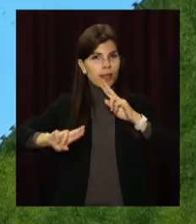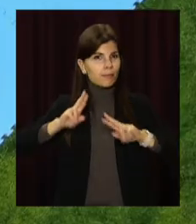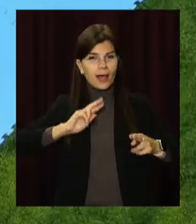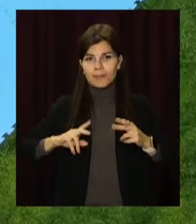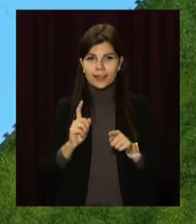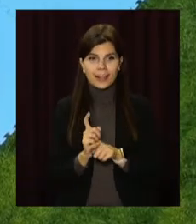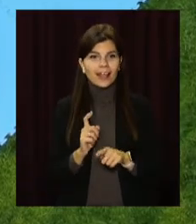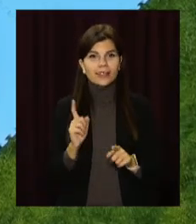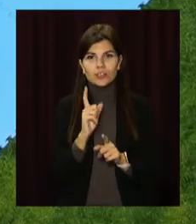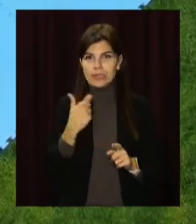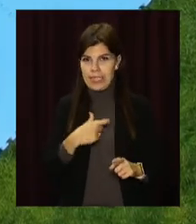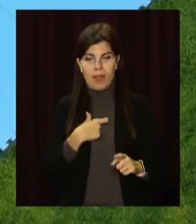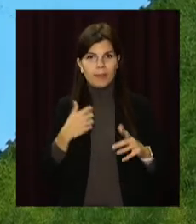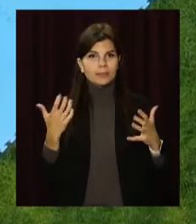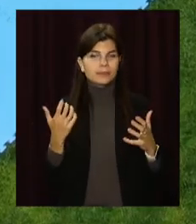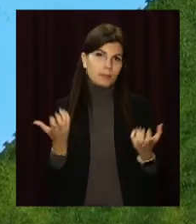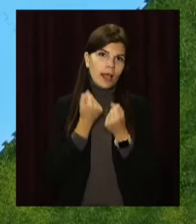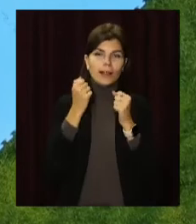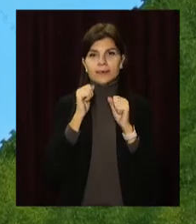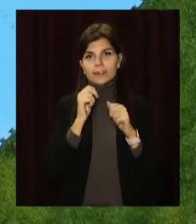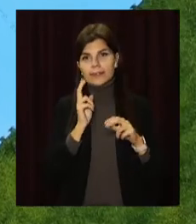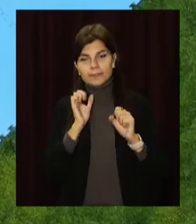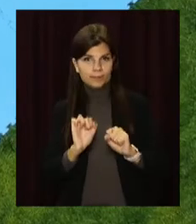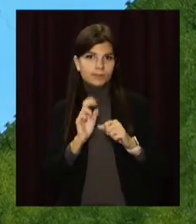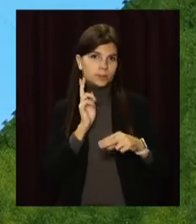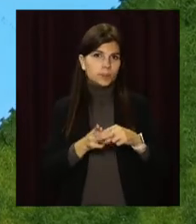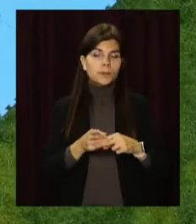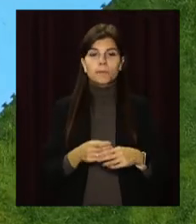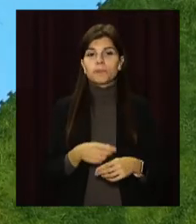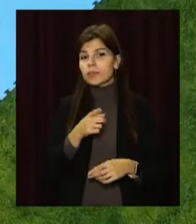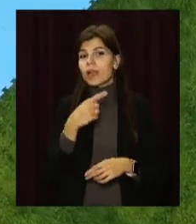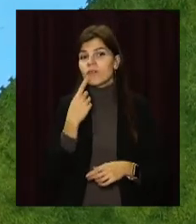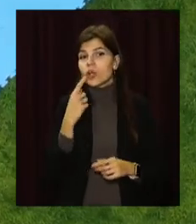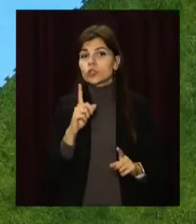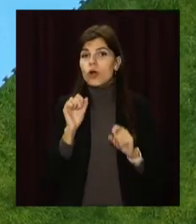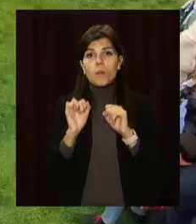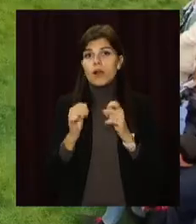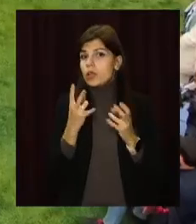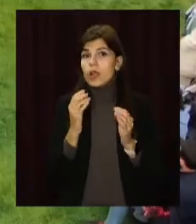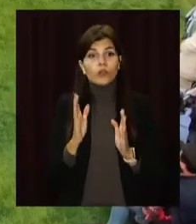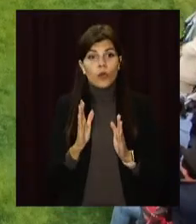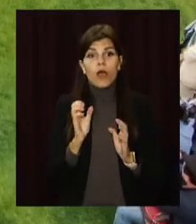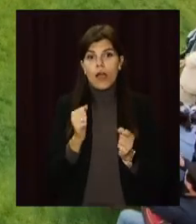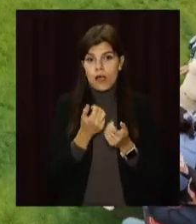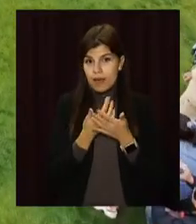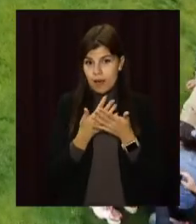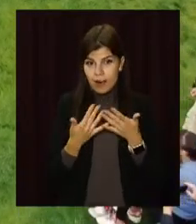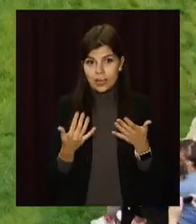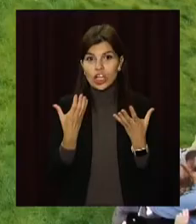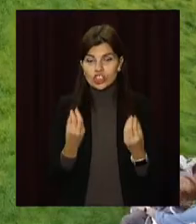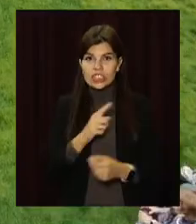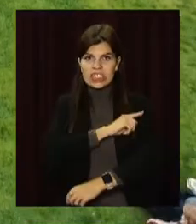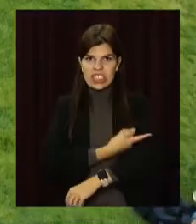слухають. Але не тільки самозахист потрібен молоді, каже співорганізатор фестивалю бойових мистецтв «Hard Combat» Олександр Цурпіков. А ще